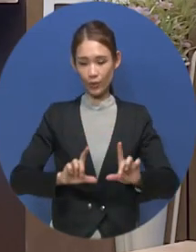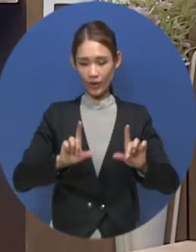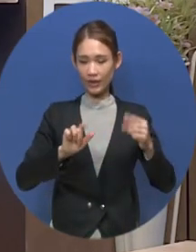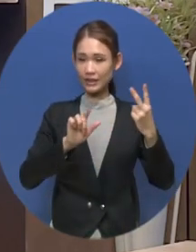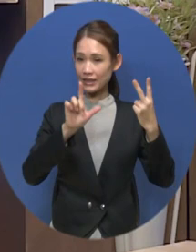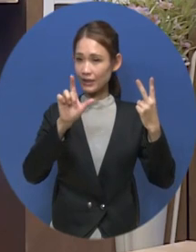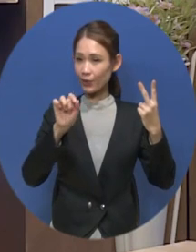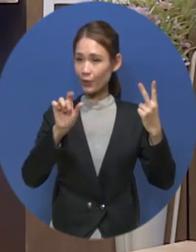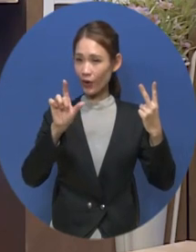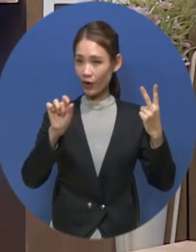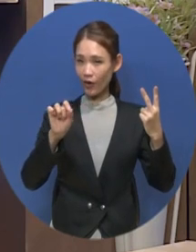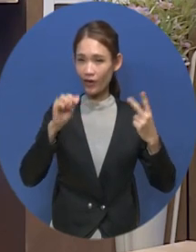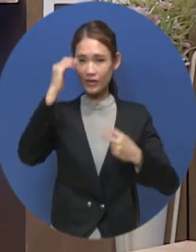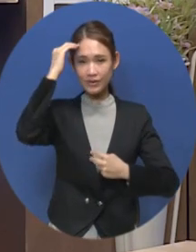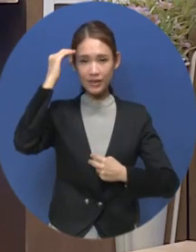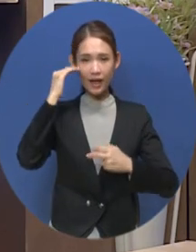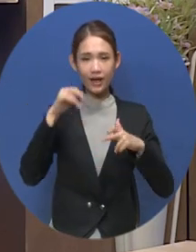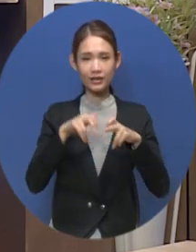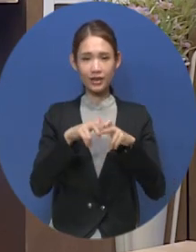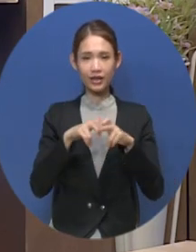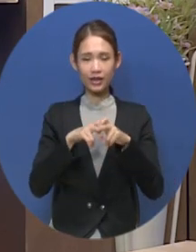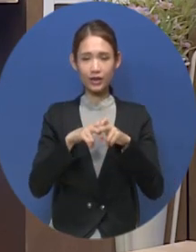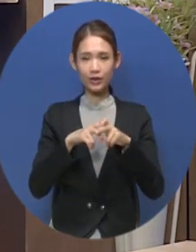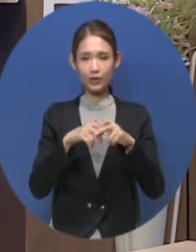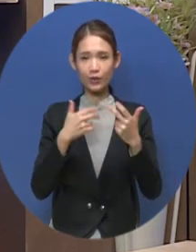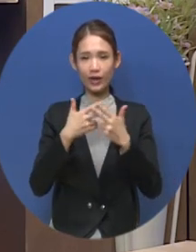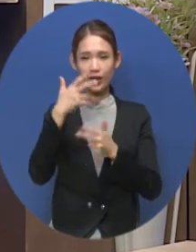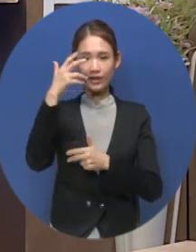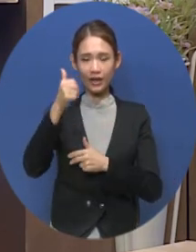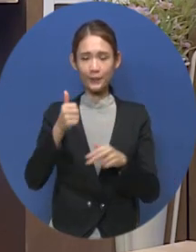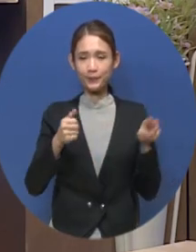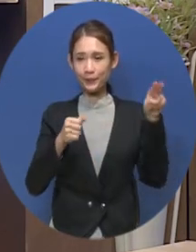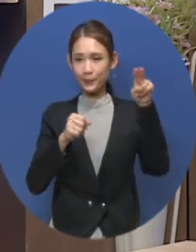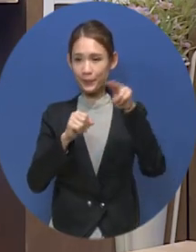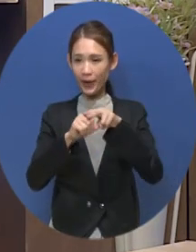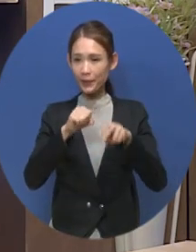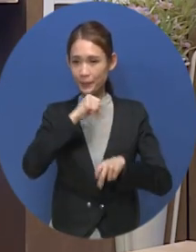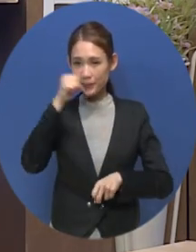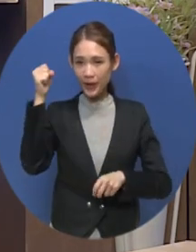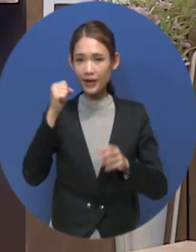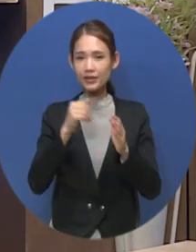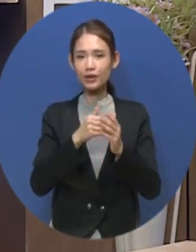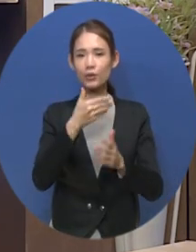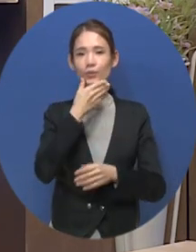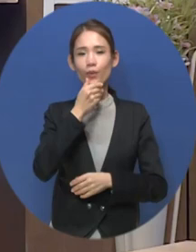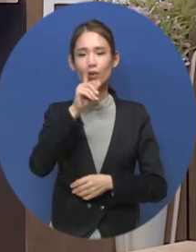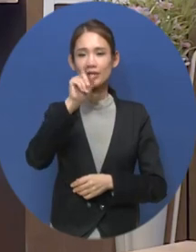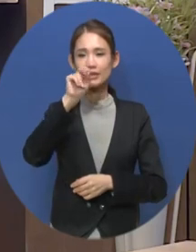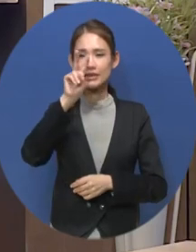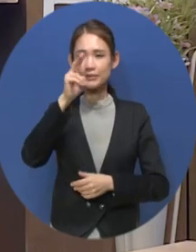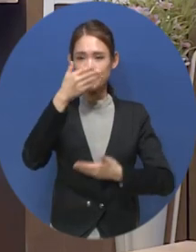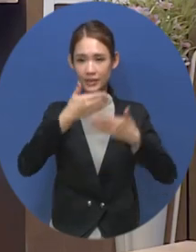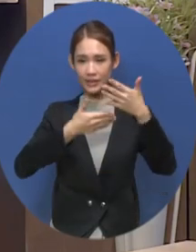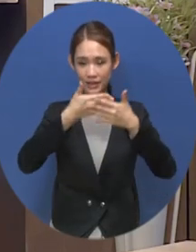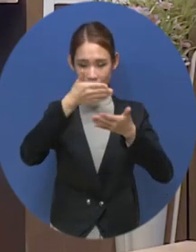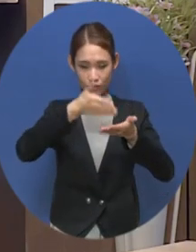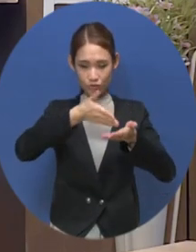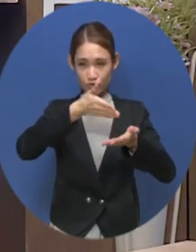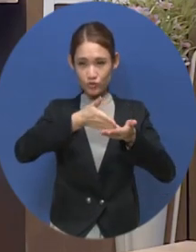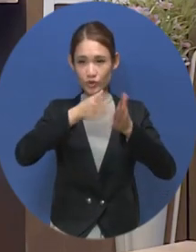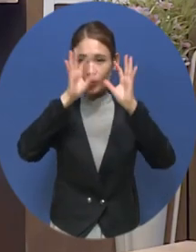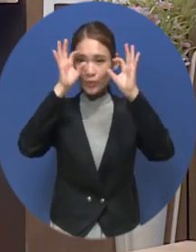2월이죠. 대한 장애인 체육회 회장으로 취임을 하셨는데 사실 제가 이제 복지 TV 뉴스에서도 이 소식을